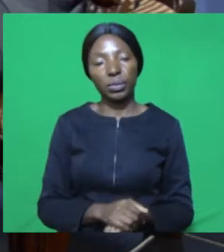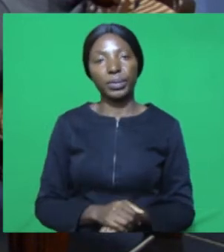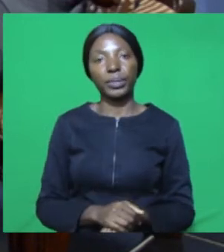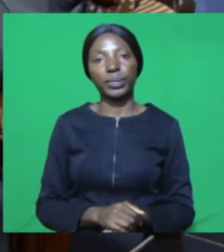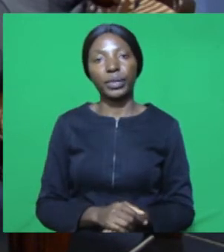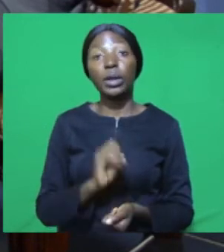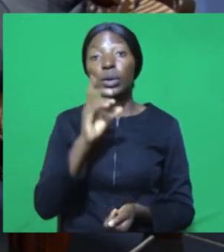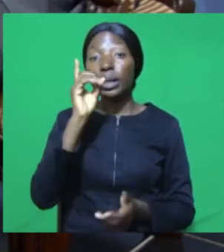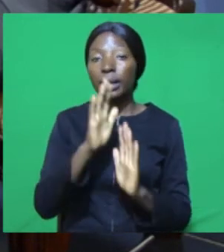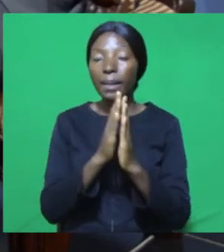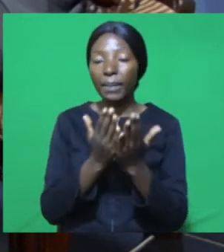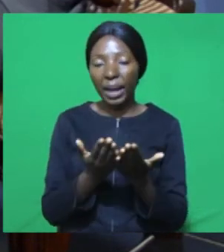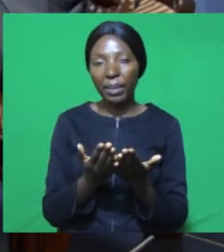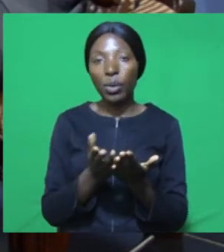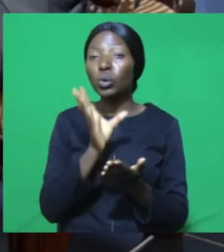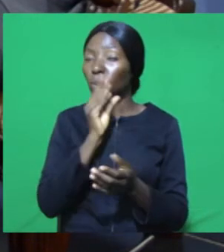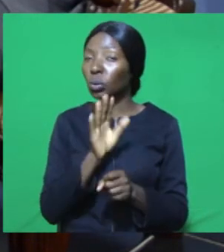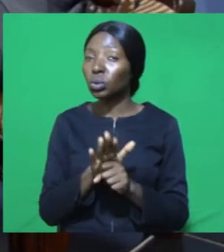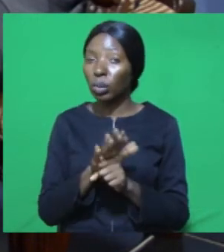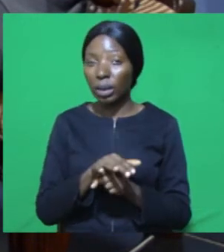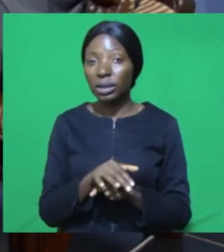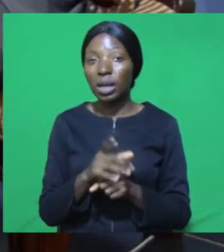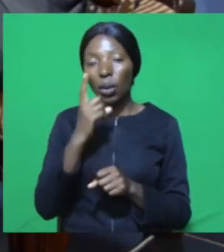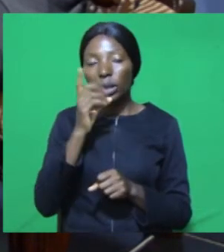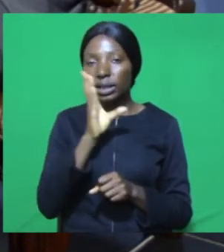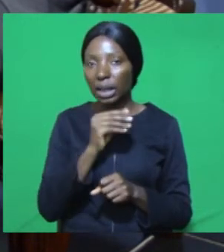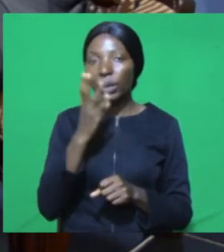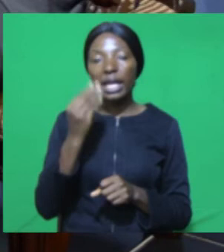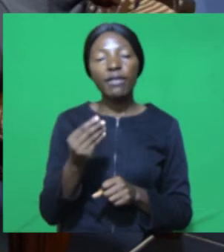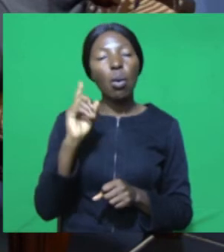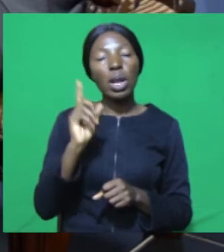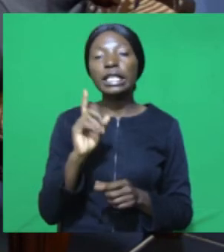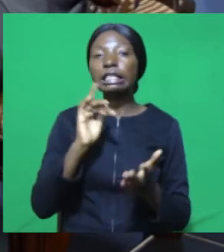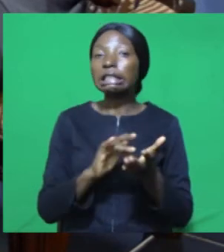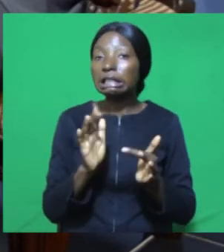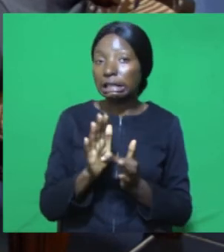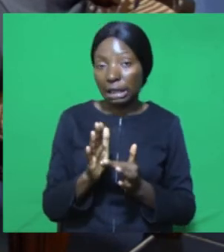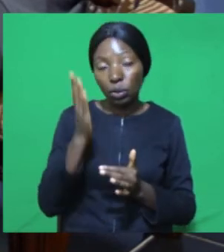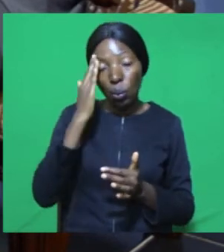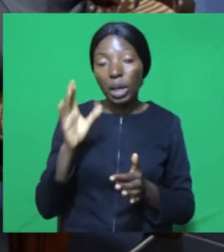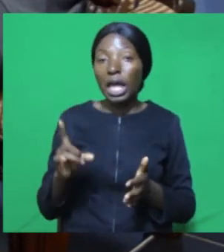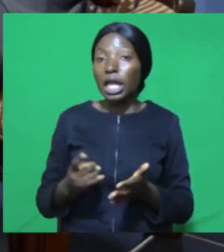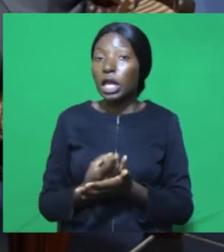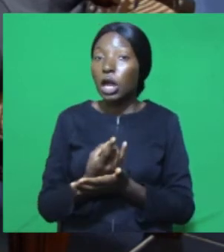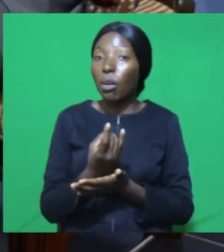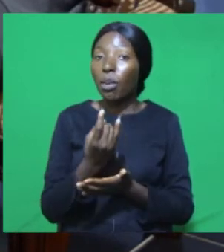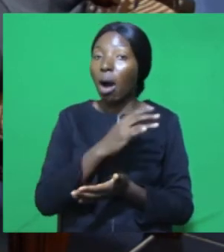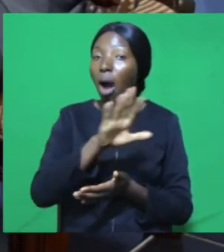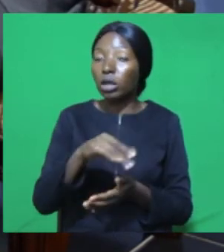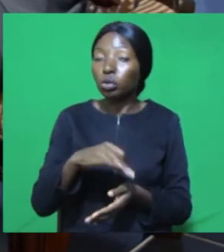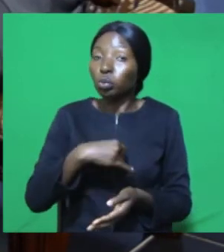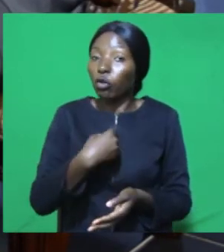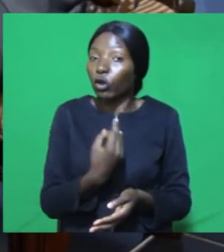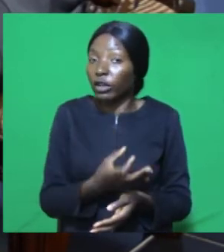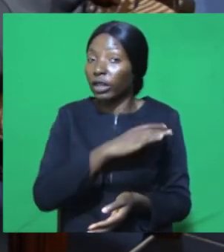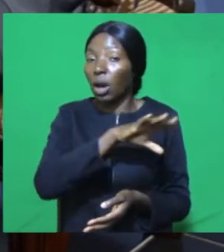ichizopedzwa saka Bhaibheri ichizoita kunge kupopota stere parinoti kune murerereri mumwechete amurerereri gwenye munamufundisi zvigiraona kuti